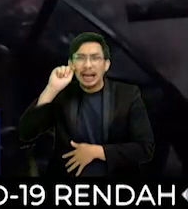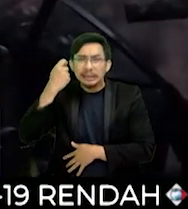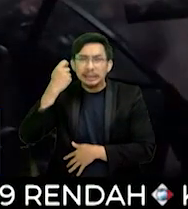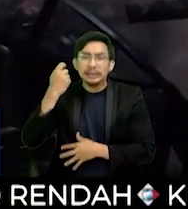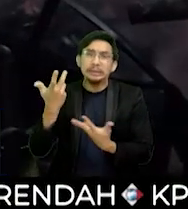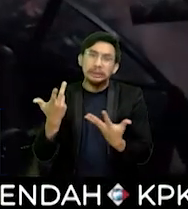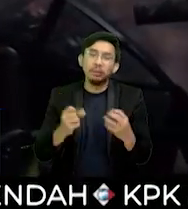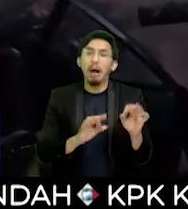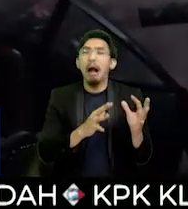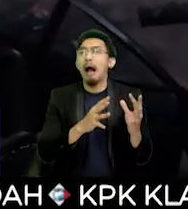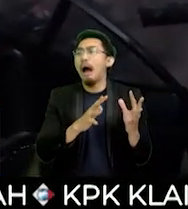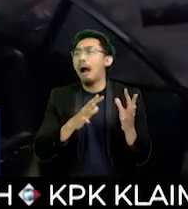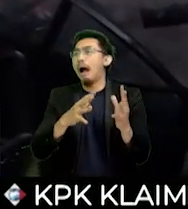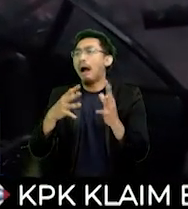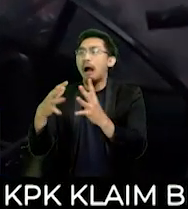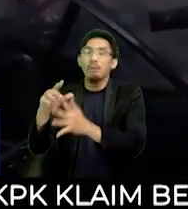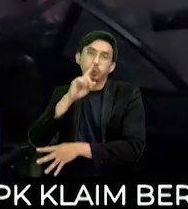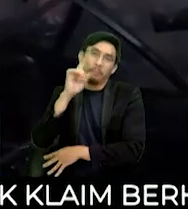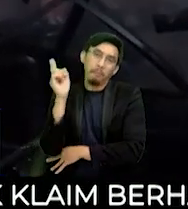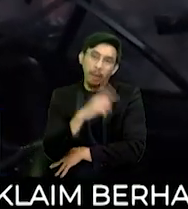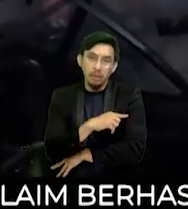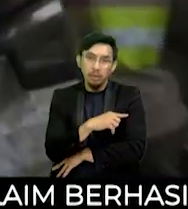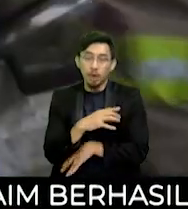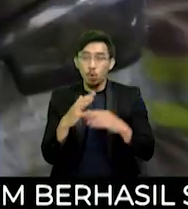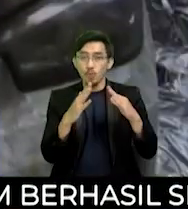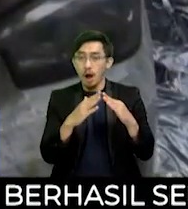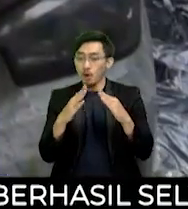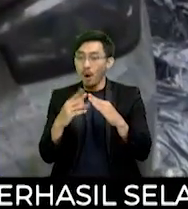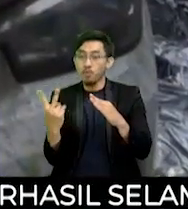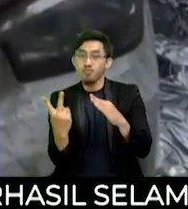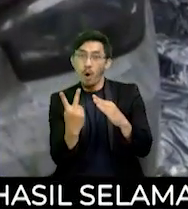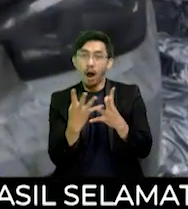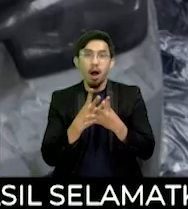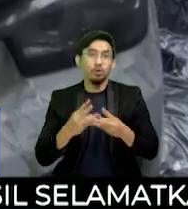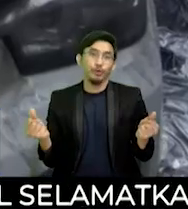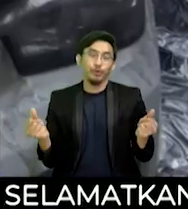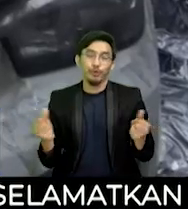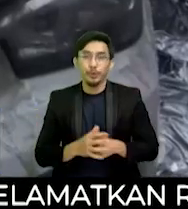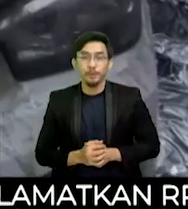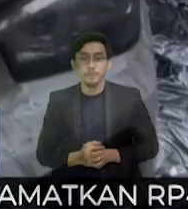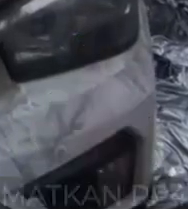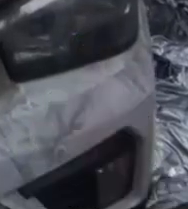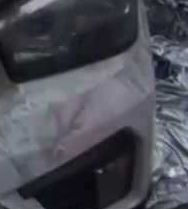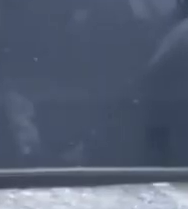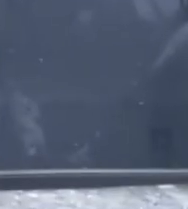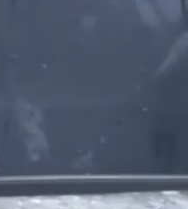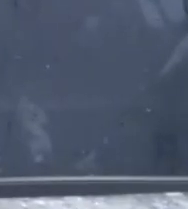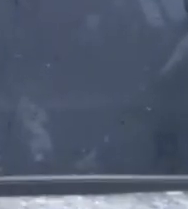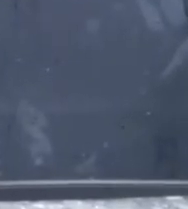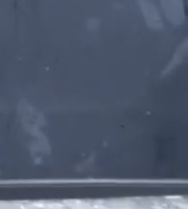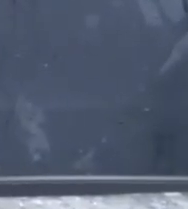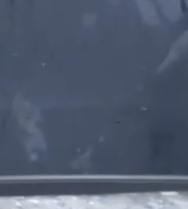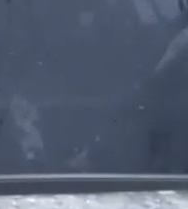seluruh isi rumah ludes terbakar dalam peristiwa ini selain menghanguskan dua unit rumah api juga merambat